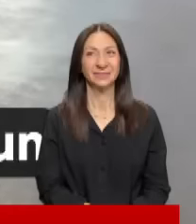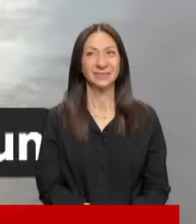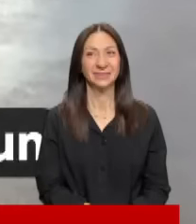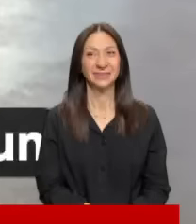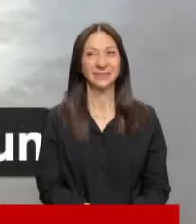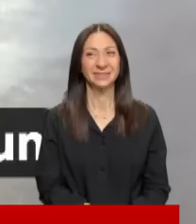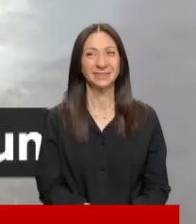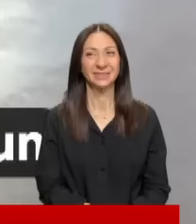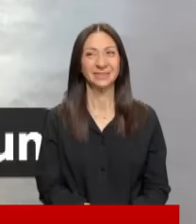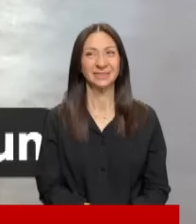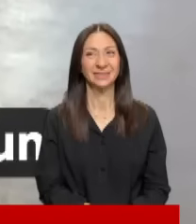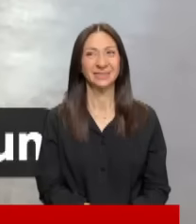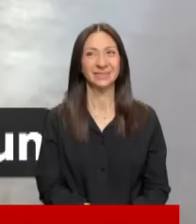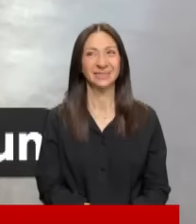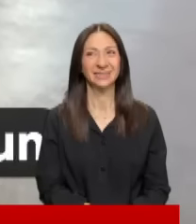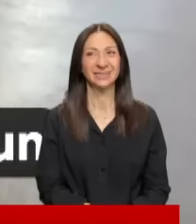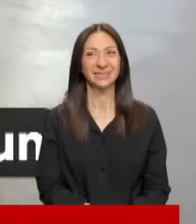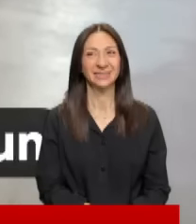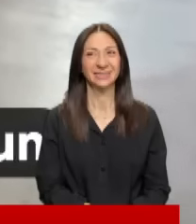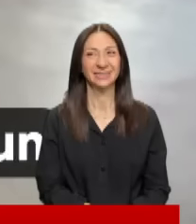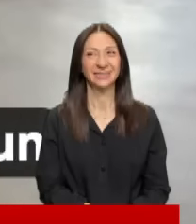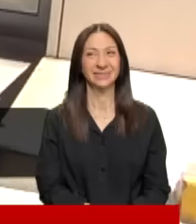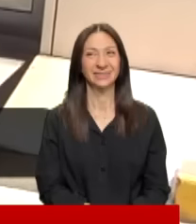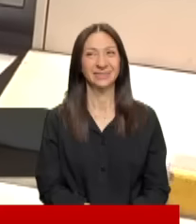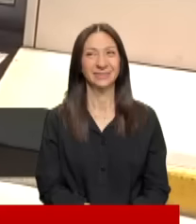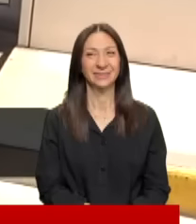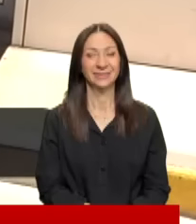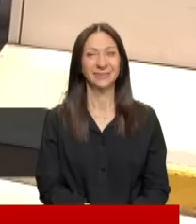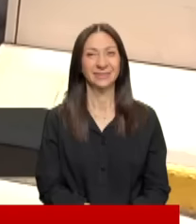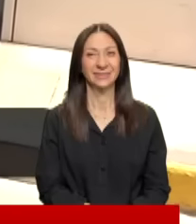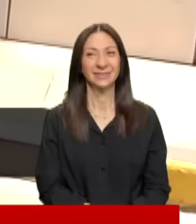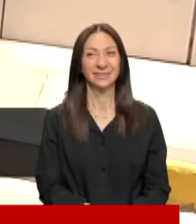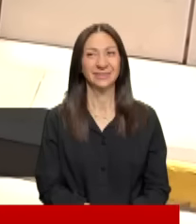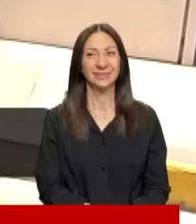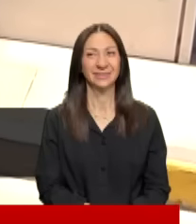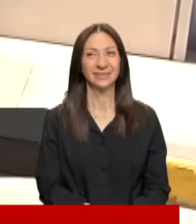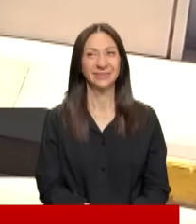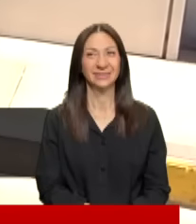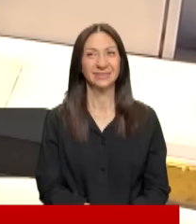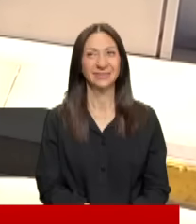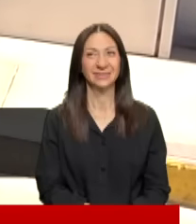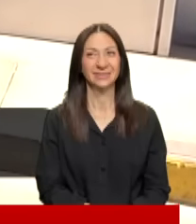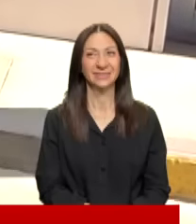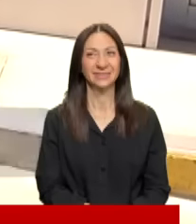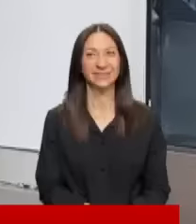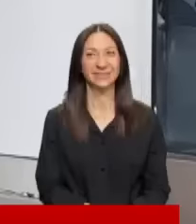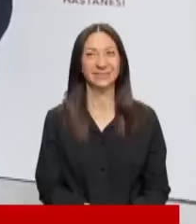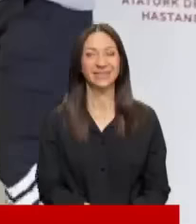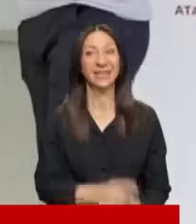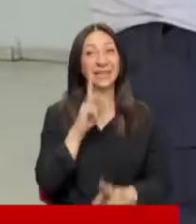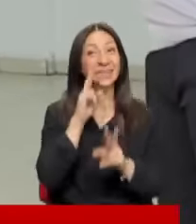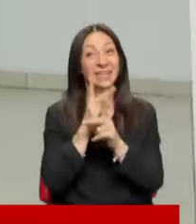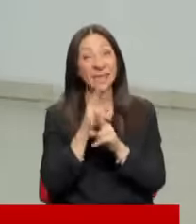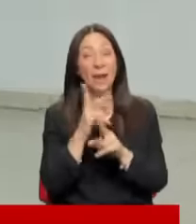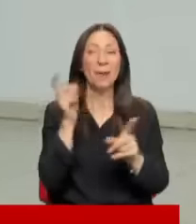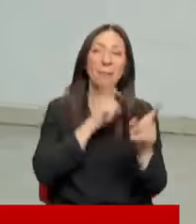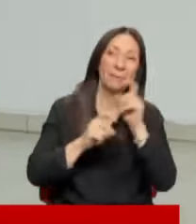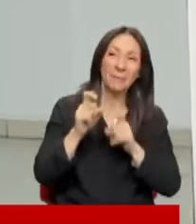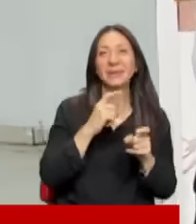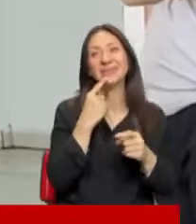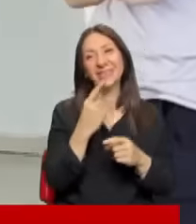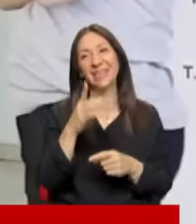biraz acemilik değil de aksilik oldu. Hayırlısı olsun. Normal iyiyim biraz ama nazar değil. Nazar ya da aksilik